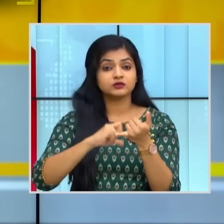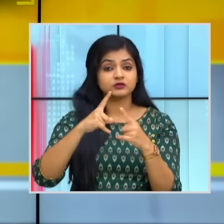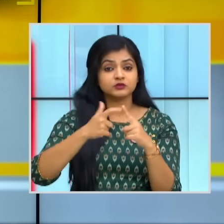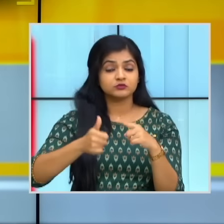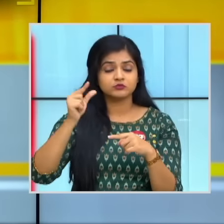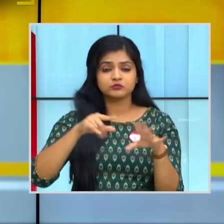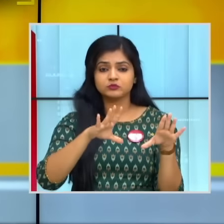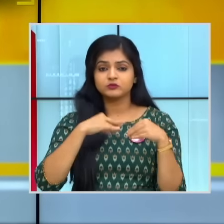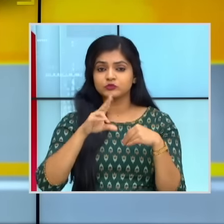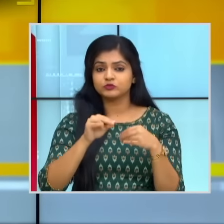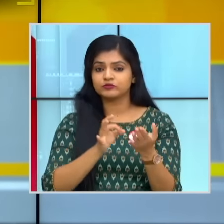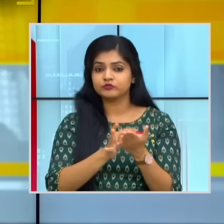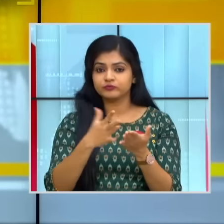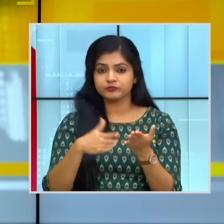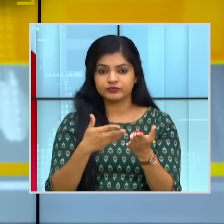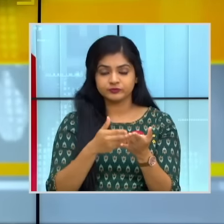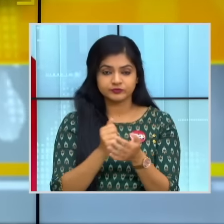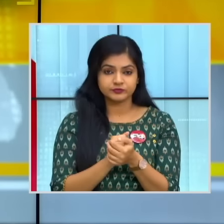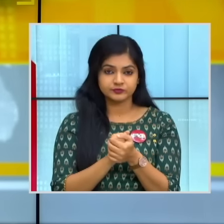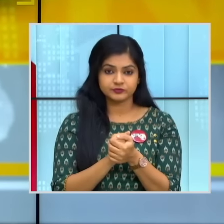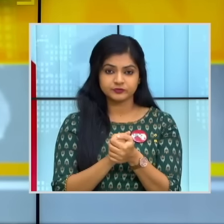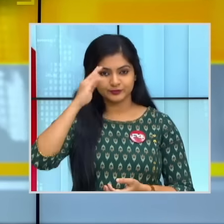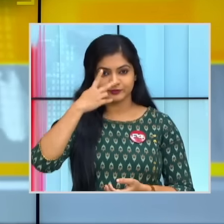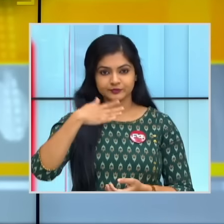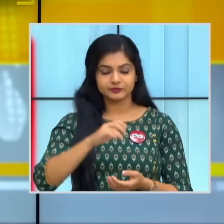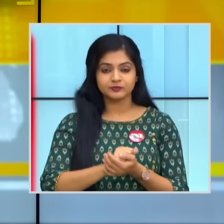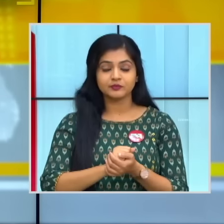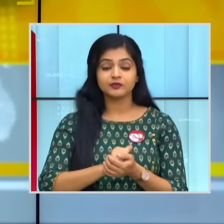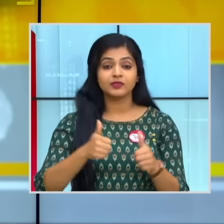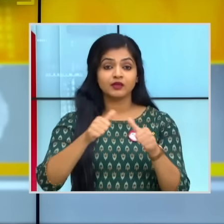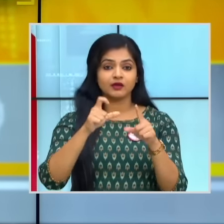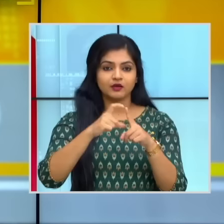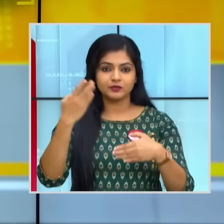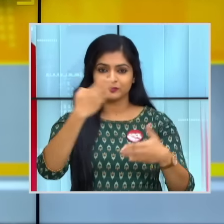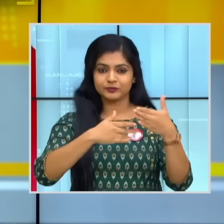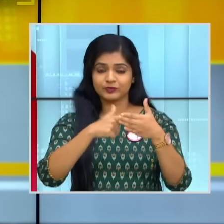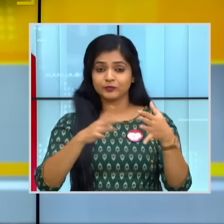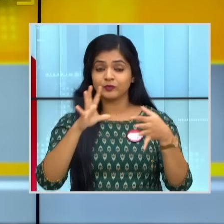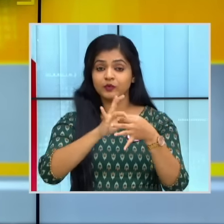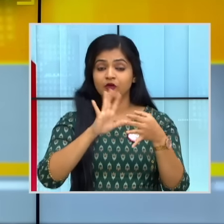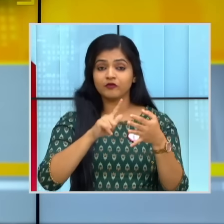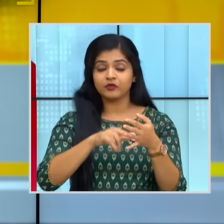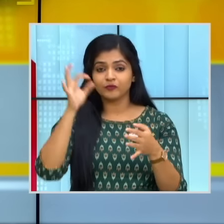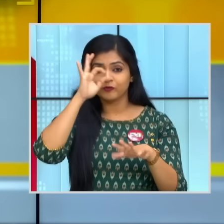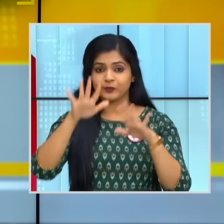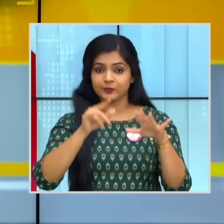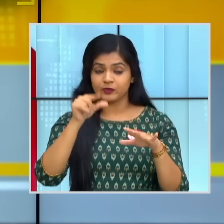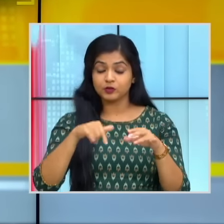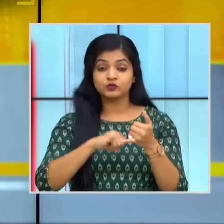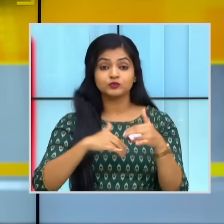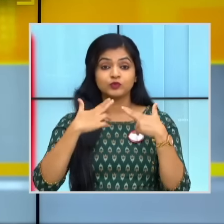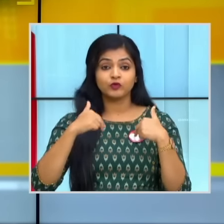സംസ്ഥാന ന്യൂനപക്ഷ കമ്മീഷൻ തള്ളിയിരിക്കുകയാണ്. വിവരങ്ങളാണ് മനീഷ് മഹിബാൽ നൽകിയത്. പരസ്യങ്ങളുടെ ഭാഗമാകുന്ന ചലച്ചിത്ര താരങ്ങൾക്ക് സുപ്രീം കോടതിയുടെ